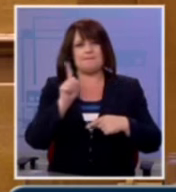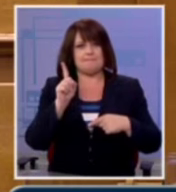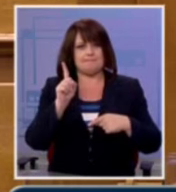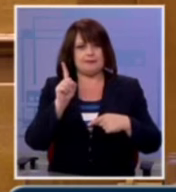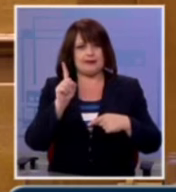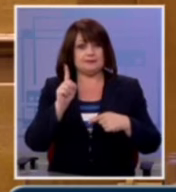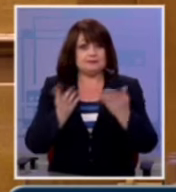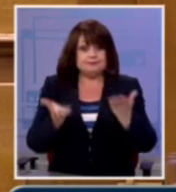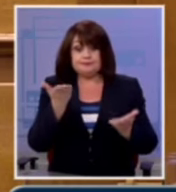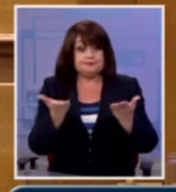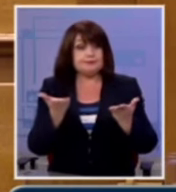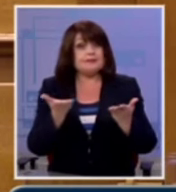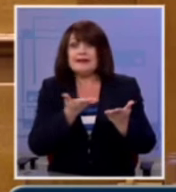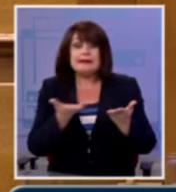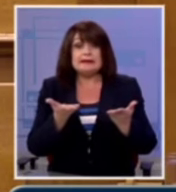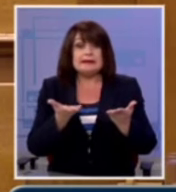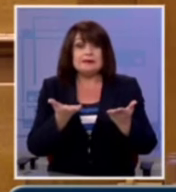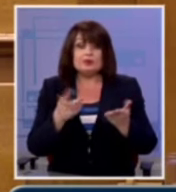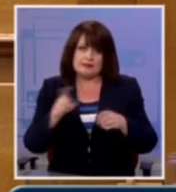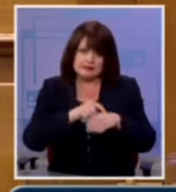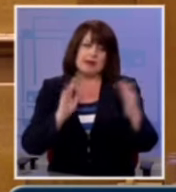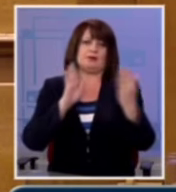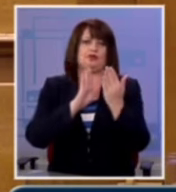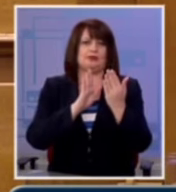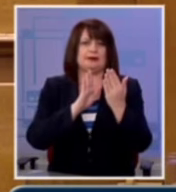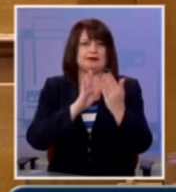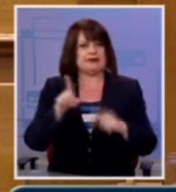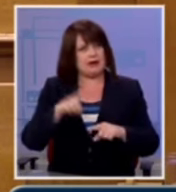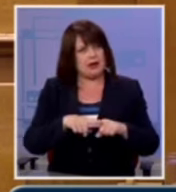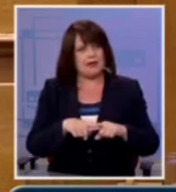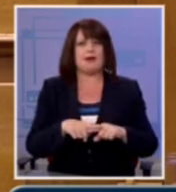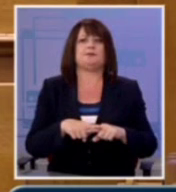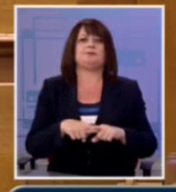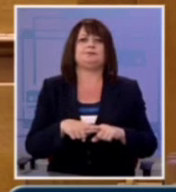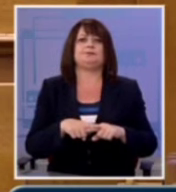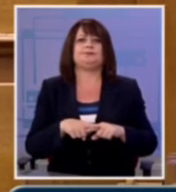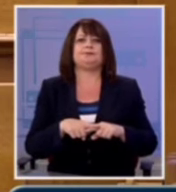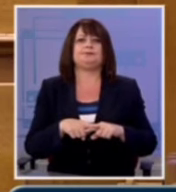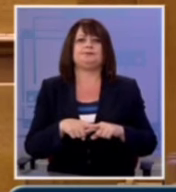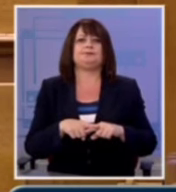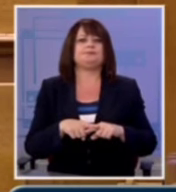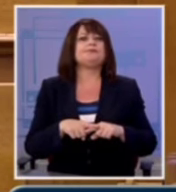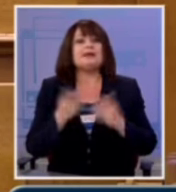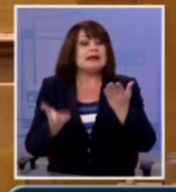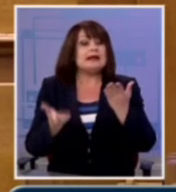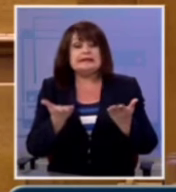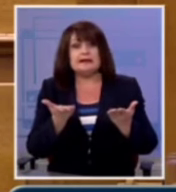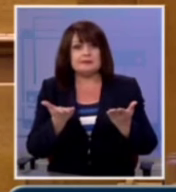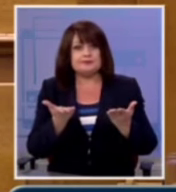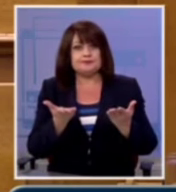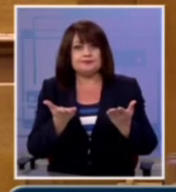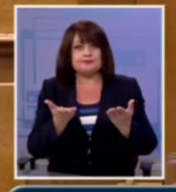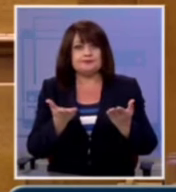στο δίλημα το οποίο αντιμετωπίζει η Ελλάδα, το δίλημα το οποίο